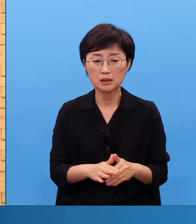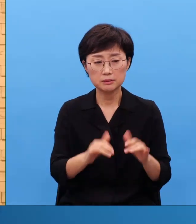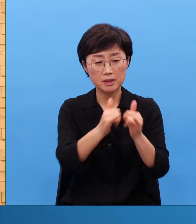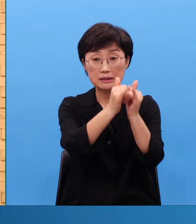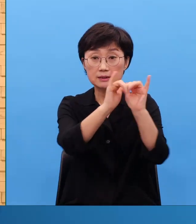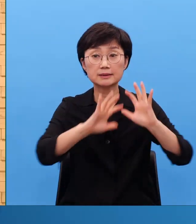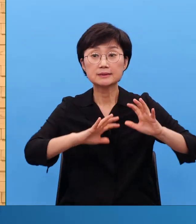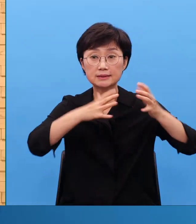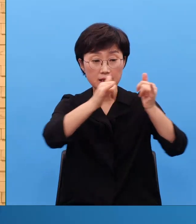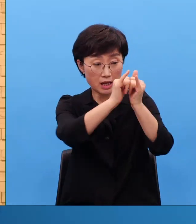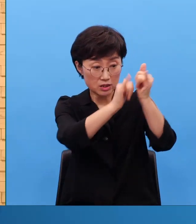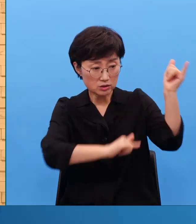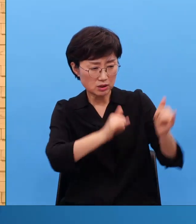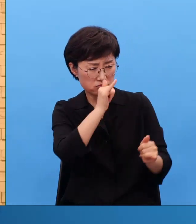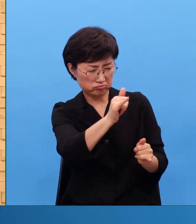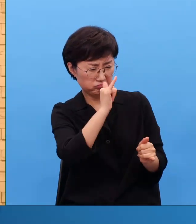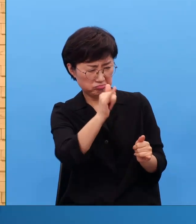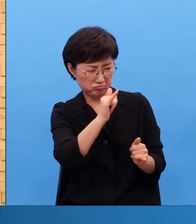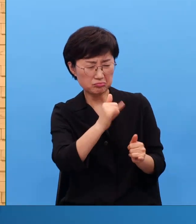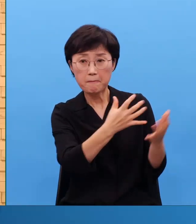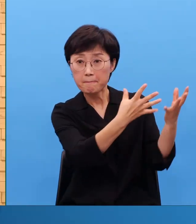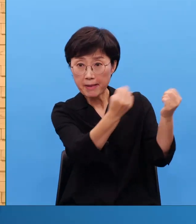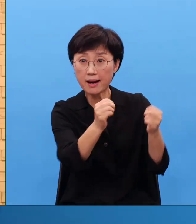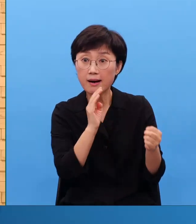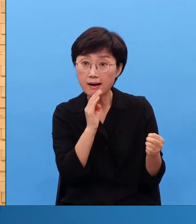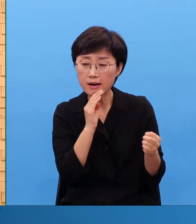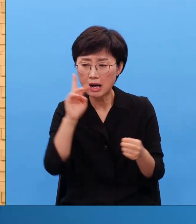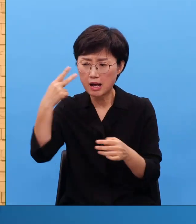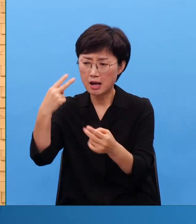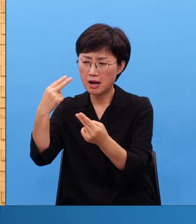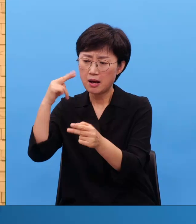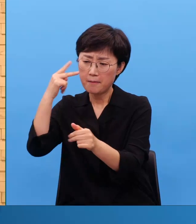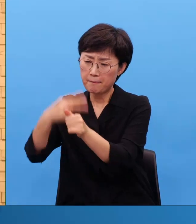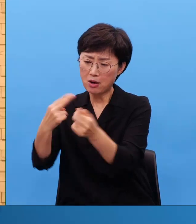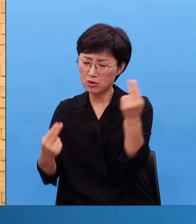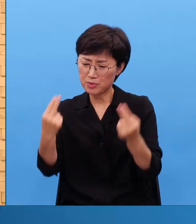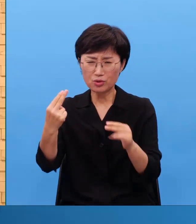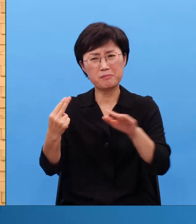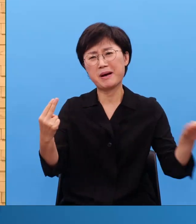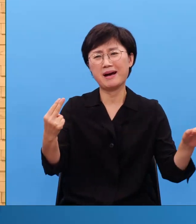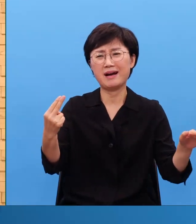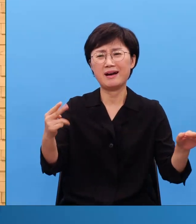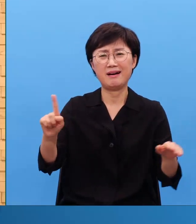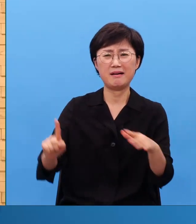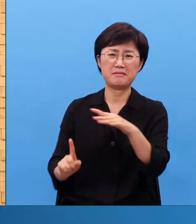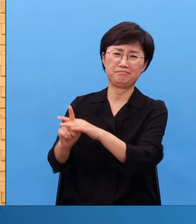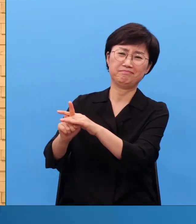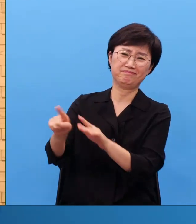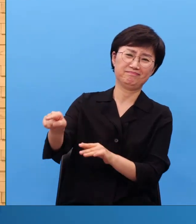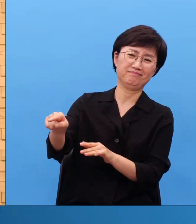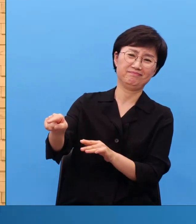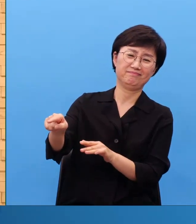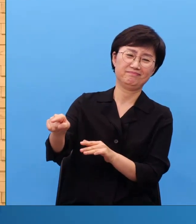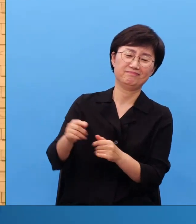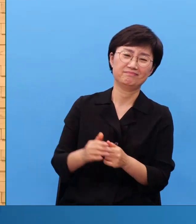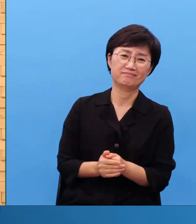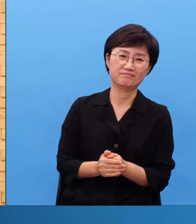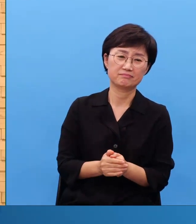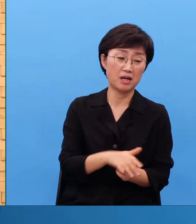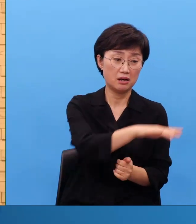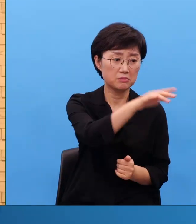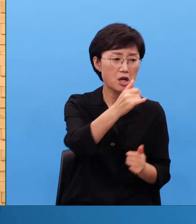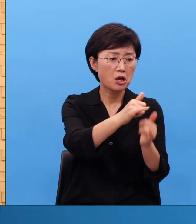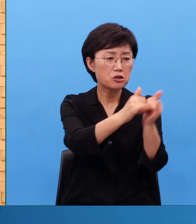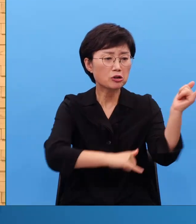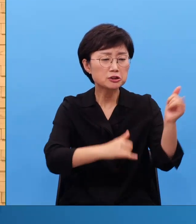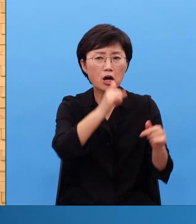영향 입힌 사람이 없습니다. And so, in actuality, there's no other hero 그렇죠. like Paul who 전쟁 received 때도 the answers. 있습니까? So, is there anybody like him? 아니 뭐 영웅 징기스칸이